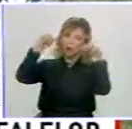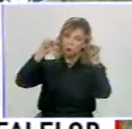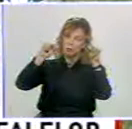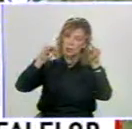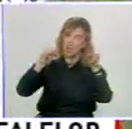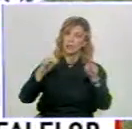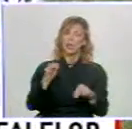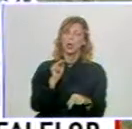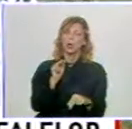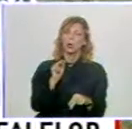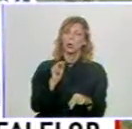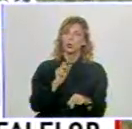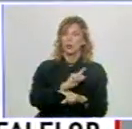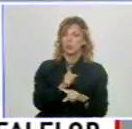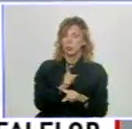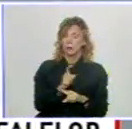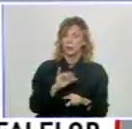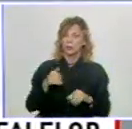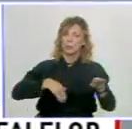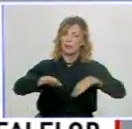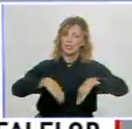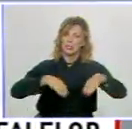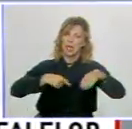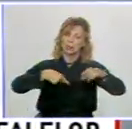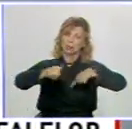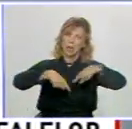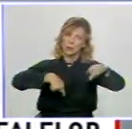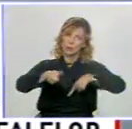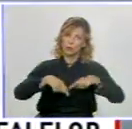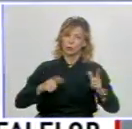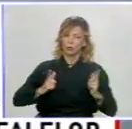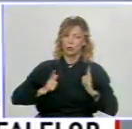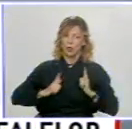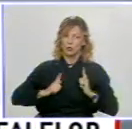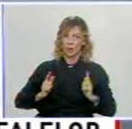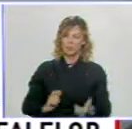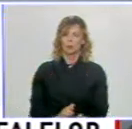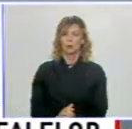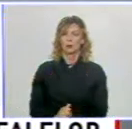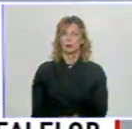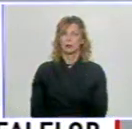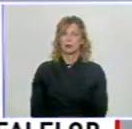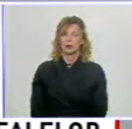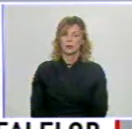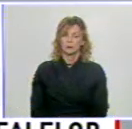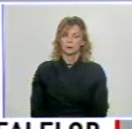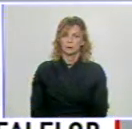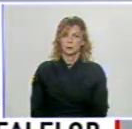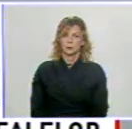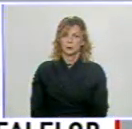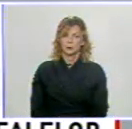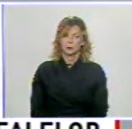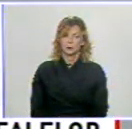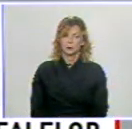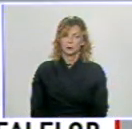de Urgență și Ministerul Transporturilor. Cei direct afectați așteaptă deblocarea unei sume din Fondul de Urgență pentru Dragarea Dunării în zona portului.